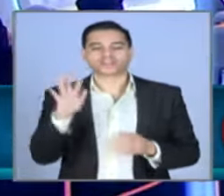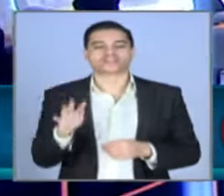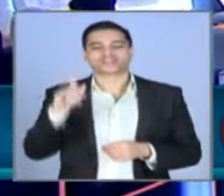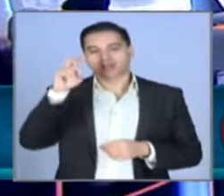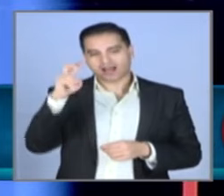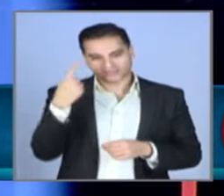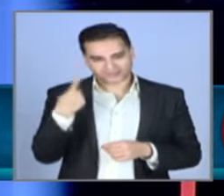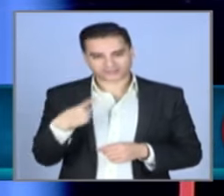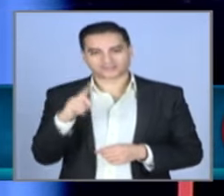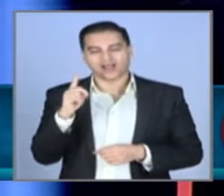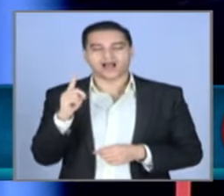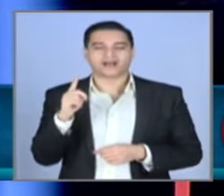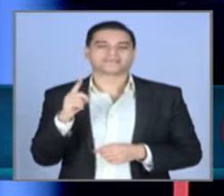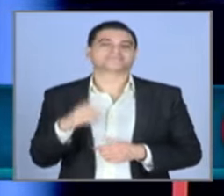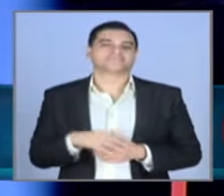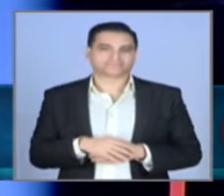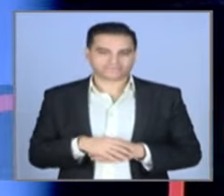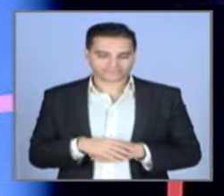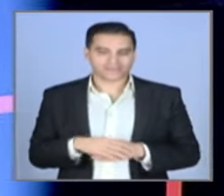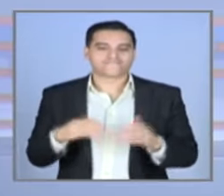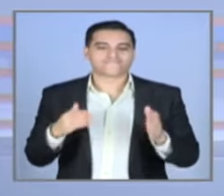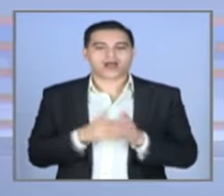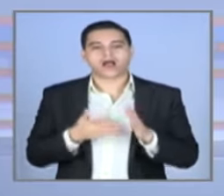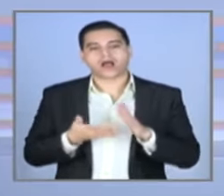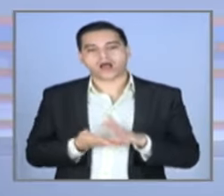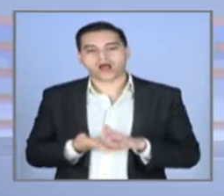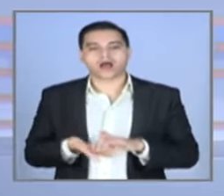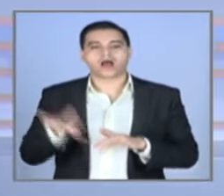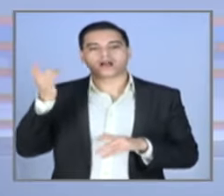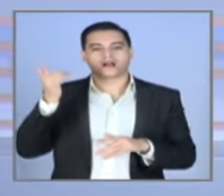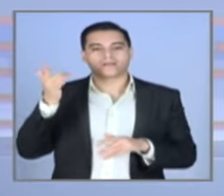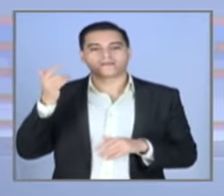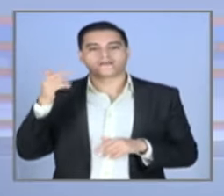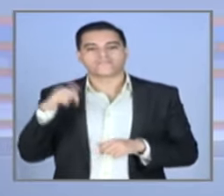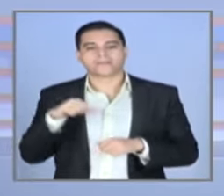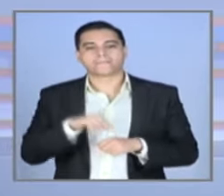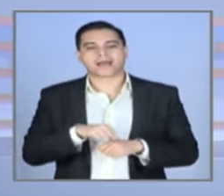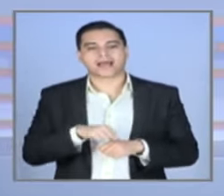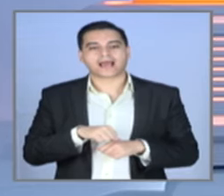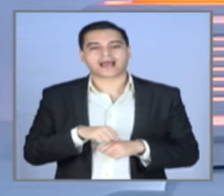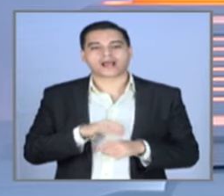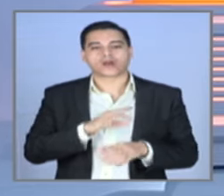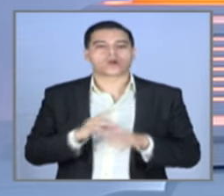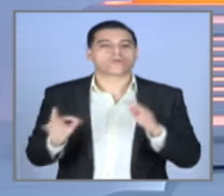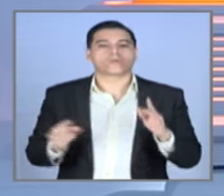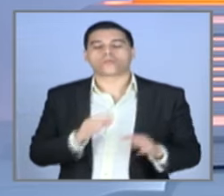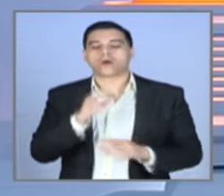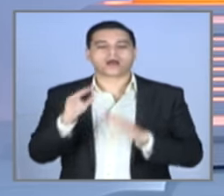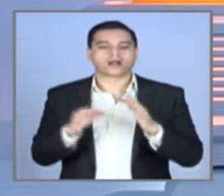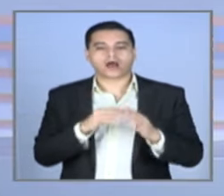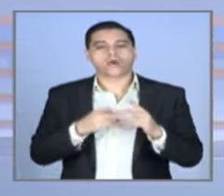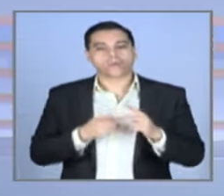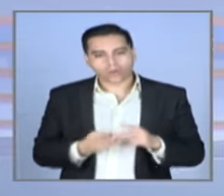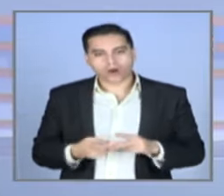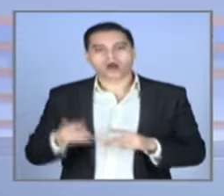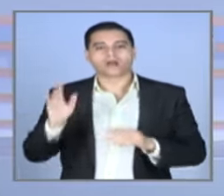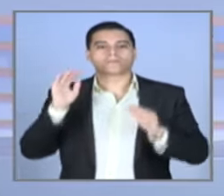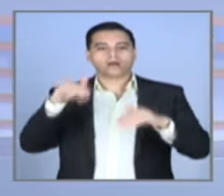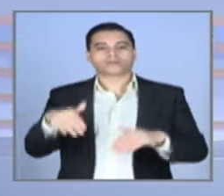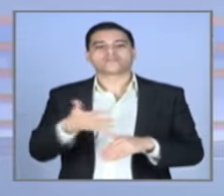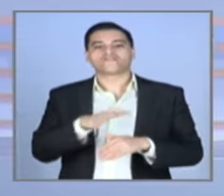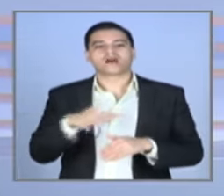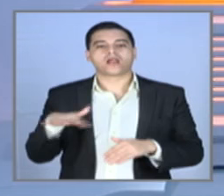دعنود السيف، وبعد كده هرب. هرب في كشك، حرقوه، فهرب، نط في